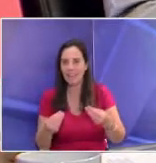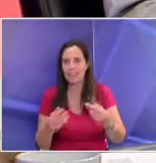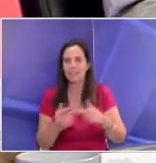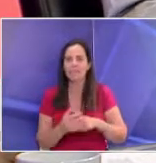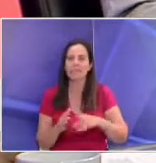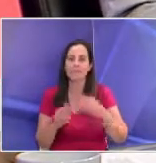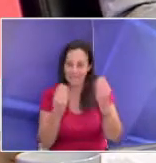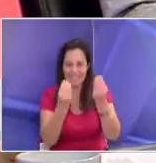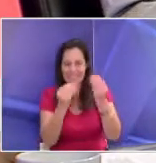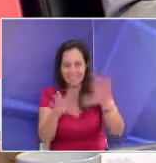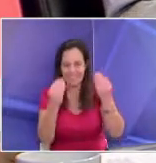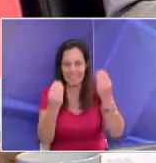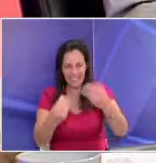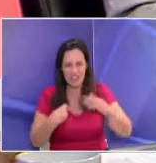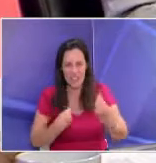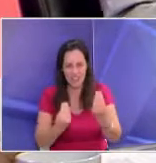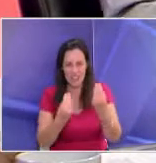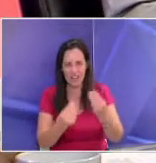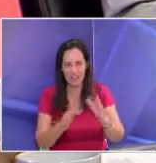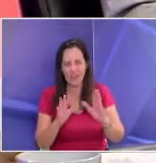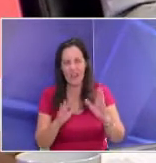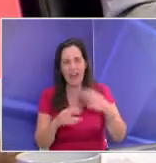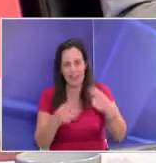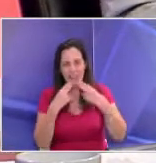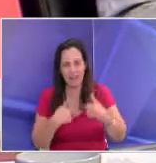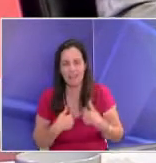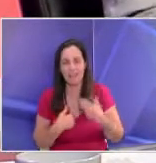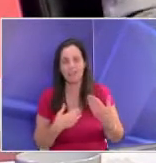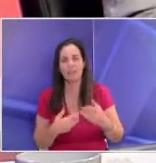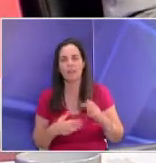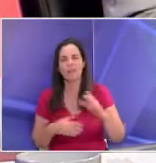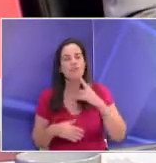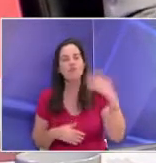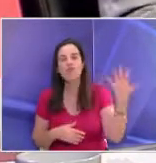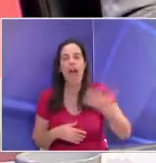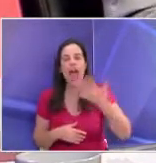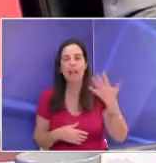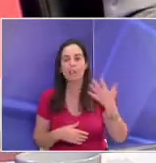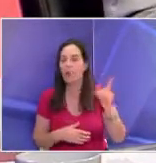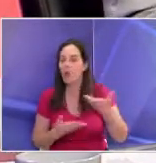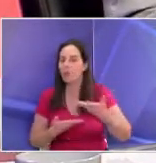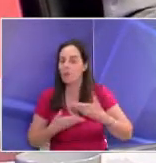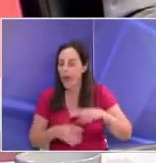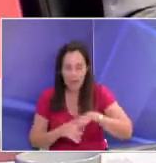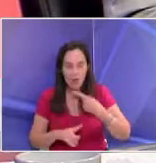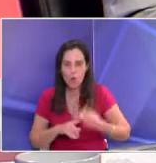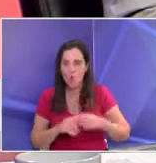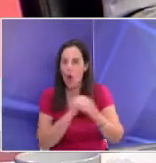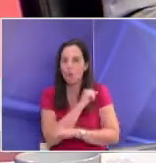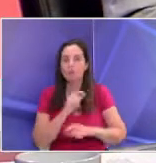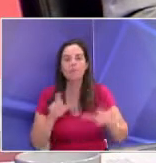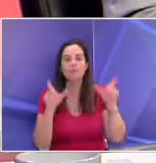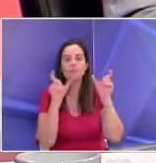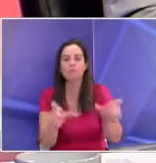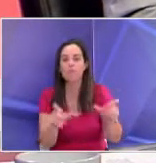הדיר מרצים. כמה שנים הוא תדבר על מפאי? תן לי שנייה, תן לי, ואז תגיד. היינו שם. תן לי שנייה. במשך שנים לא נתן, עד היום, האוניברסיטאות